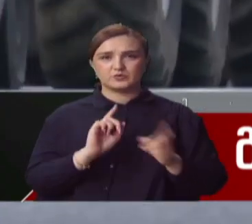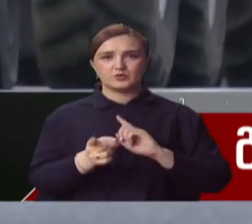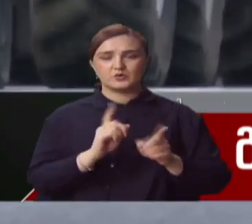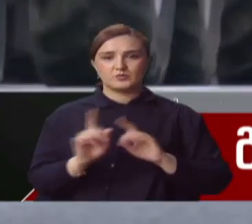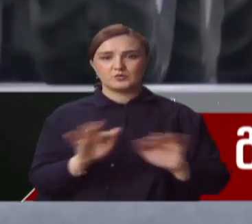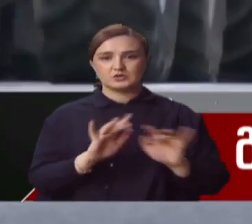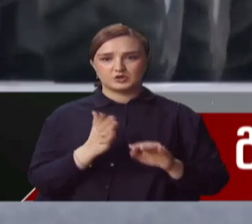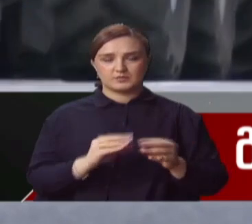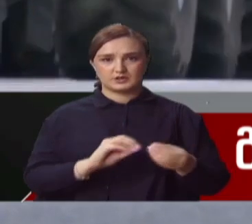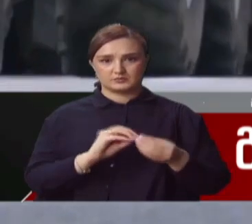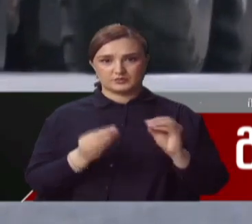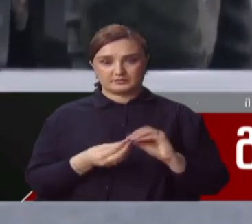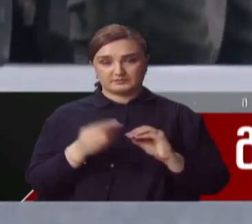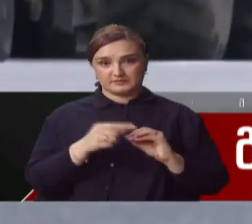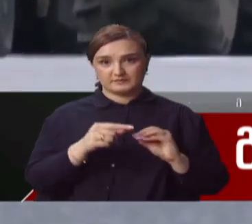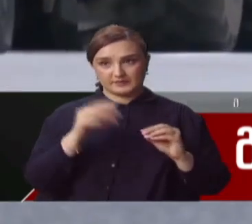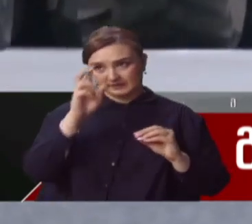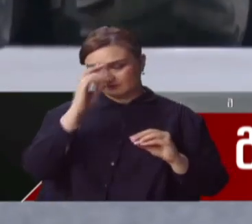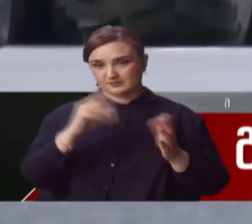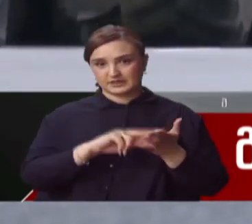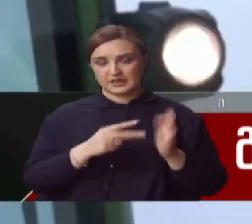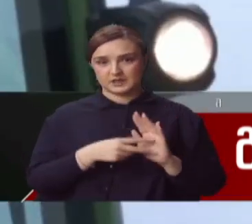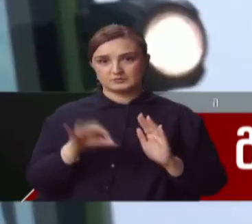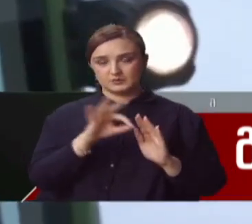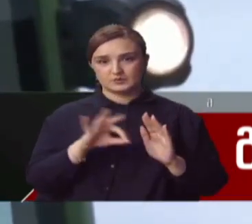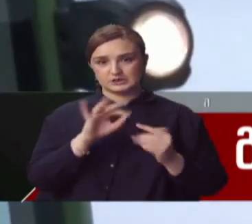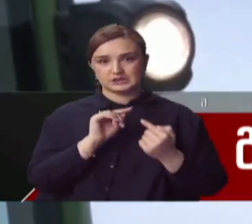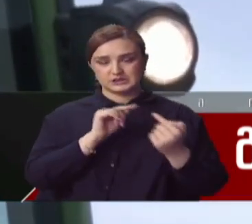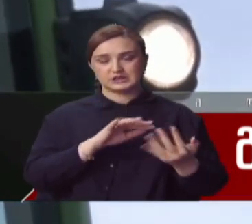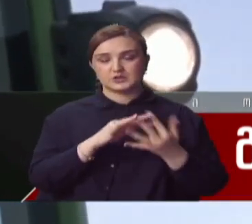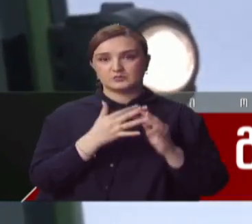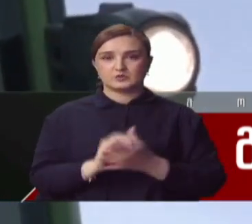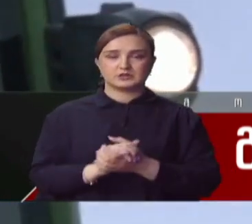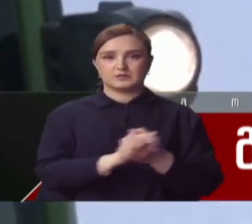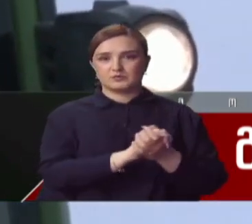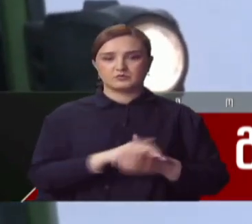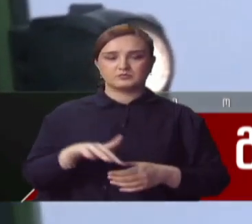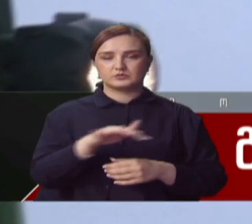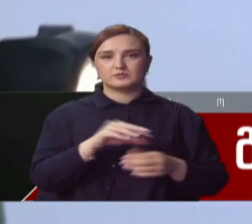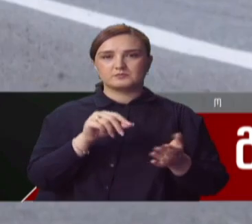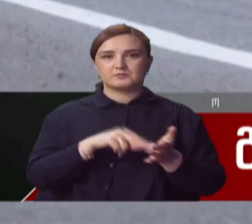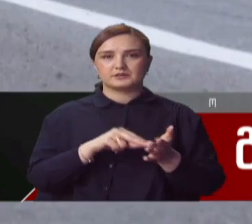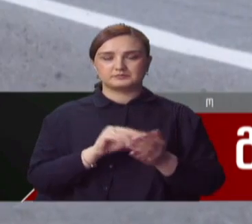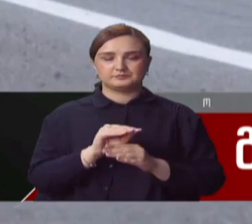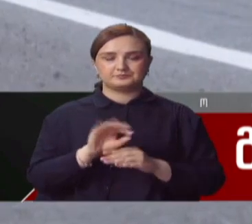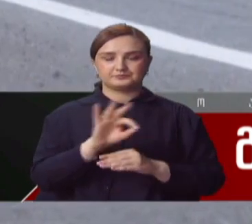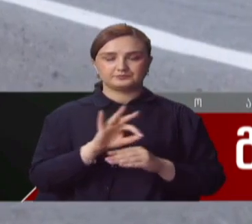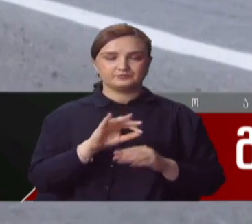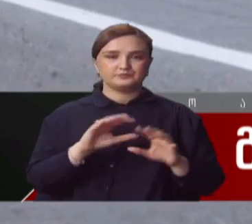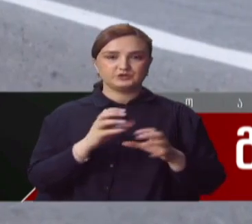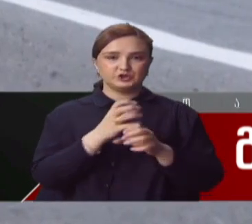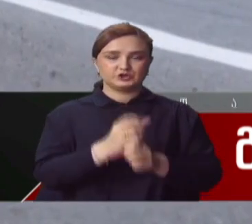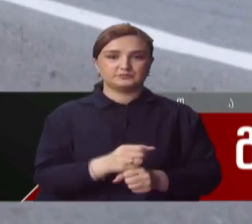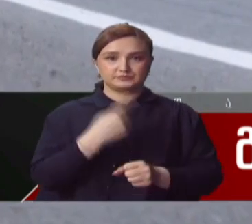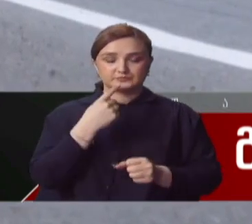sheperkheba amosalodneli. Fermerebi mtavrobis gegbis cinaagde gamodian romelits sasoplosameurneo sektorshi subsidiebis shemtsirebas itvalisinebs.